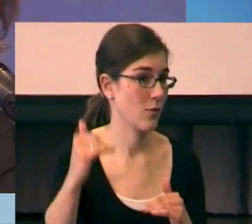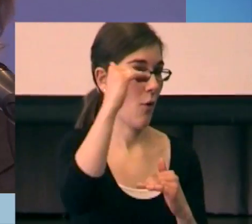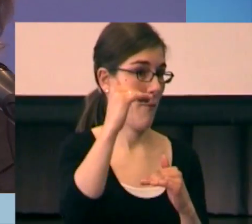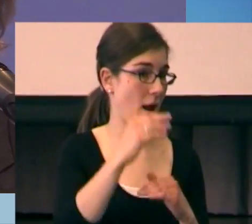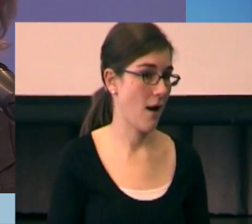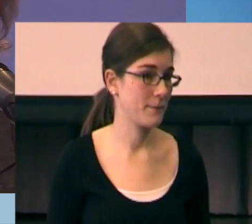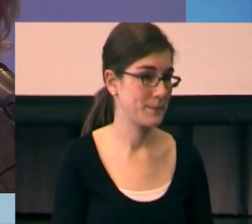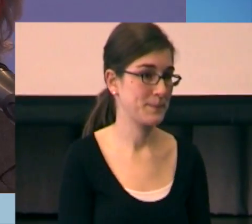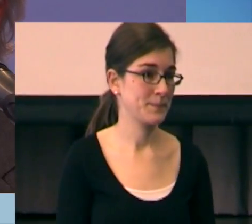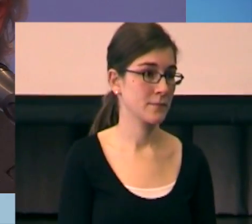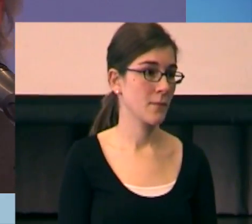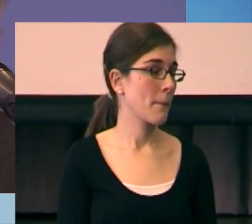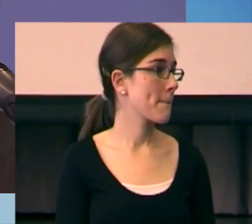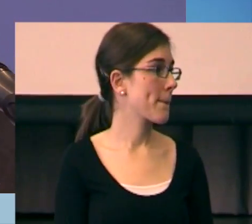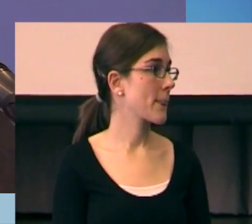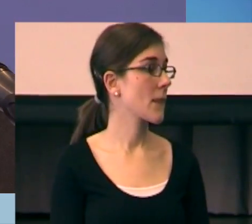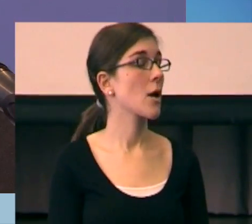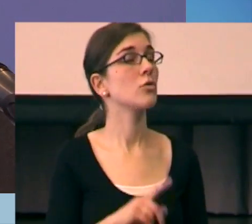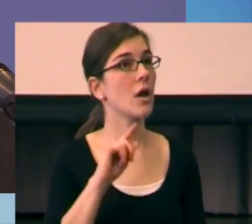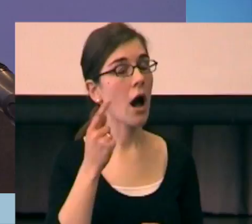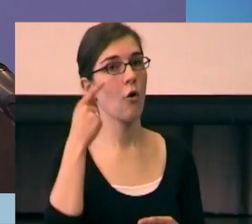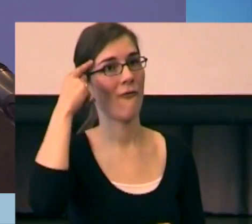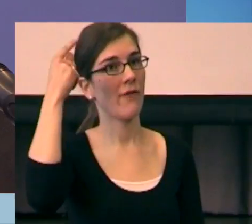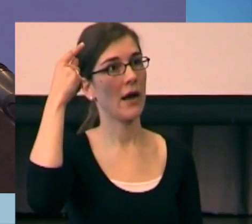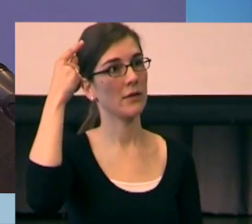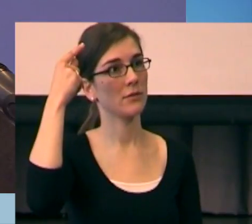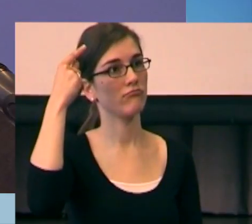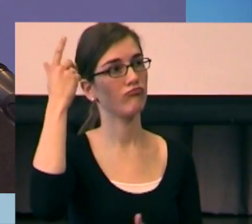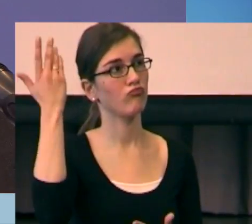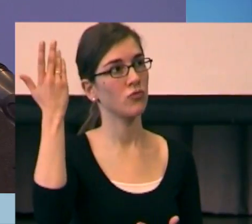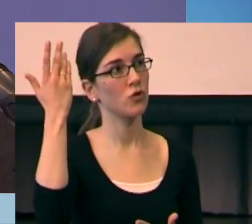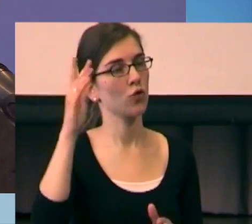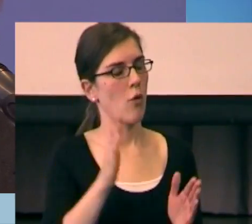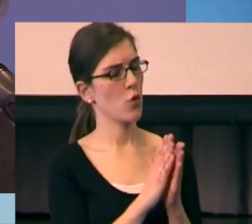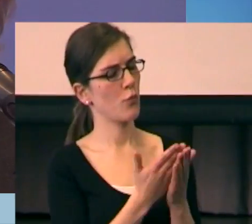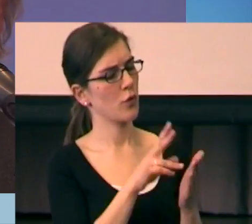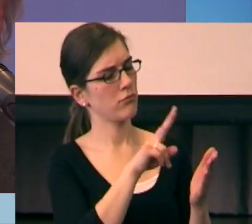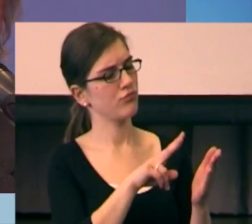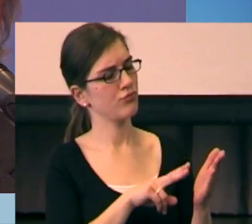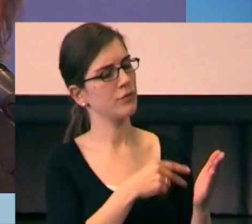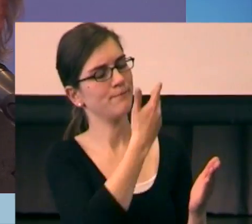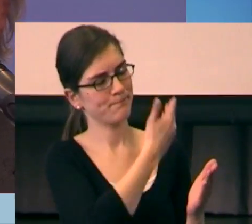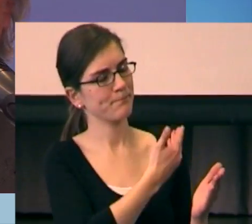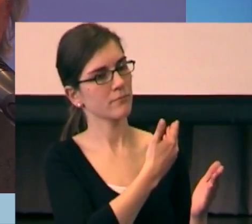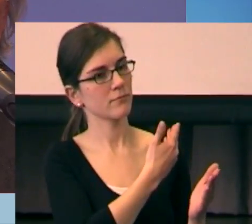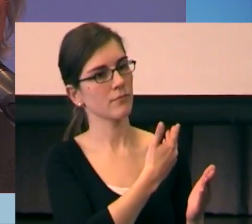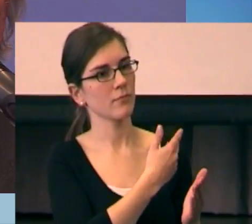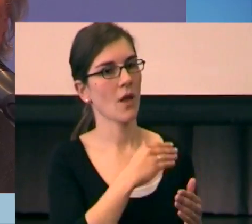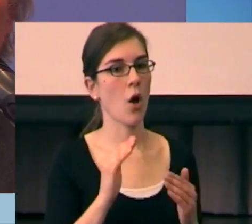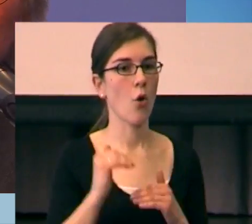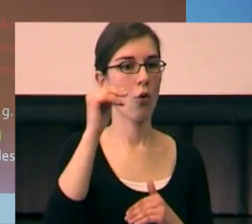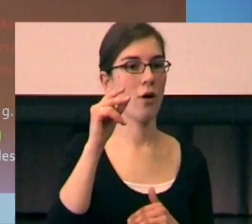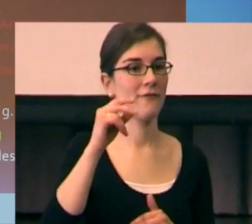ebenfalls erhöht ist. Und wir wissen es, habe ich jetzt nur mal so aus der Literatur herausgezogen, bei hohen Vitamin-E